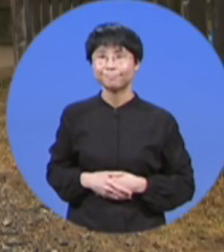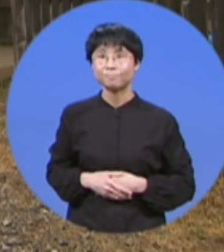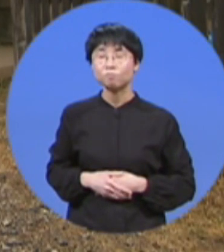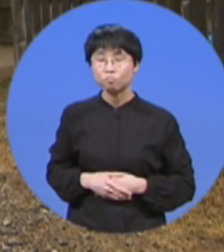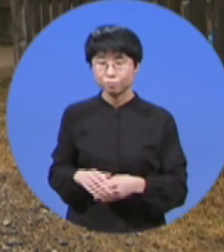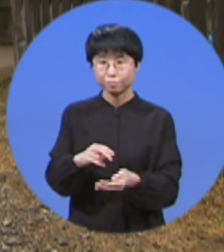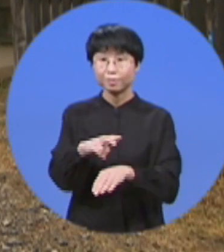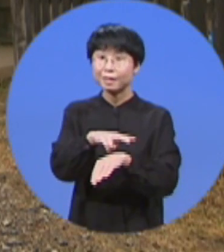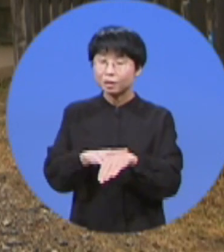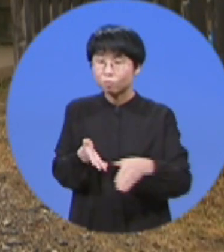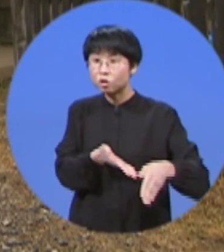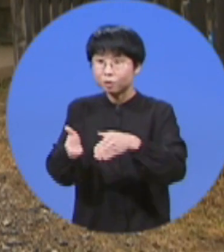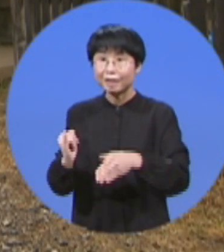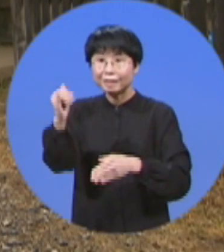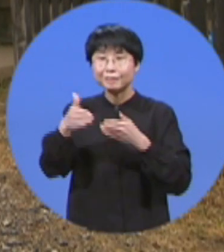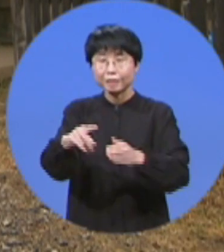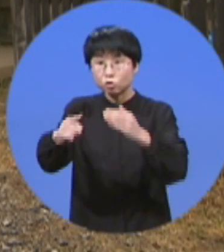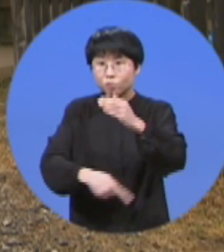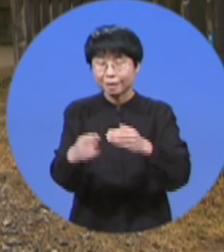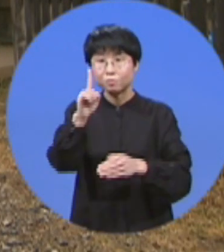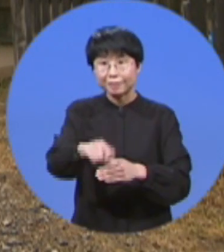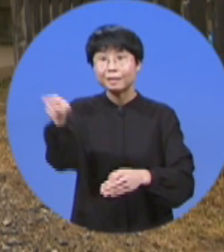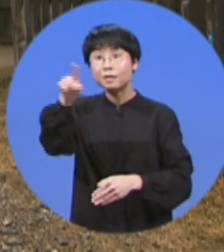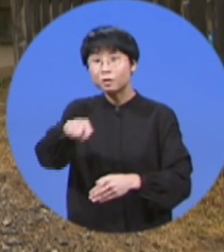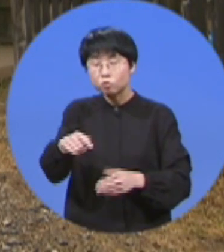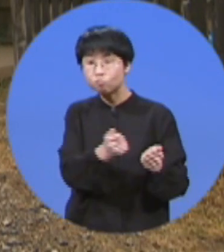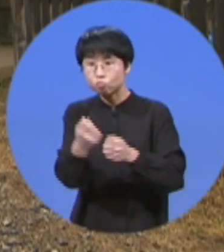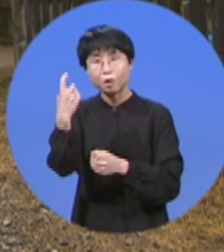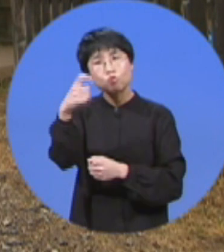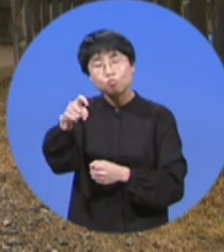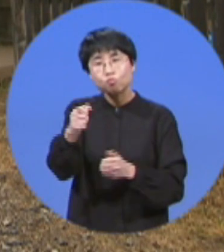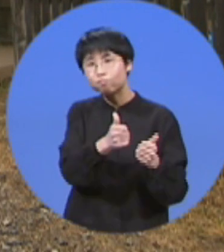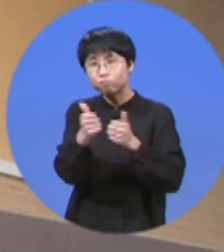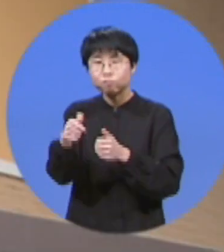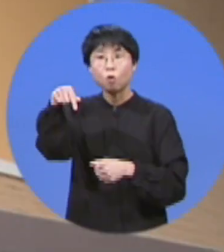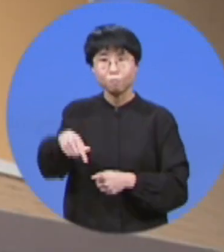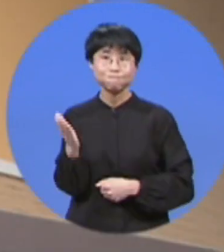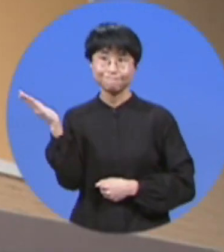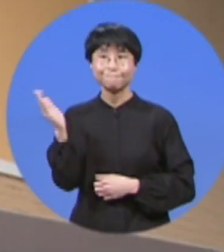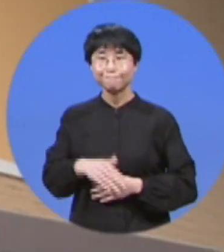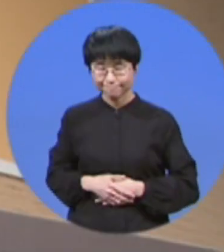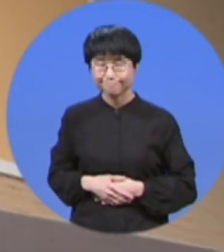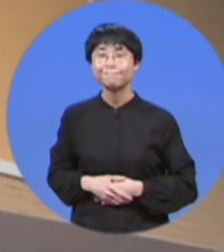立山自動車道姉崎袖ヶ浦インターチェンジから車で10分のところにあるこちらの